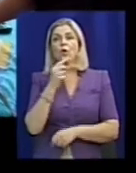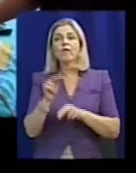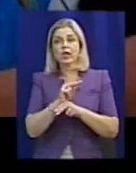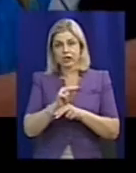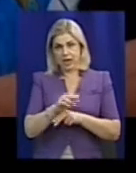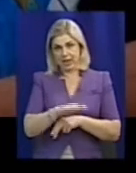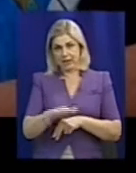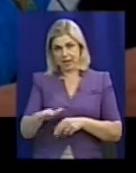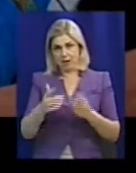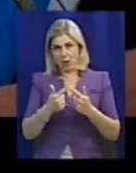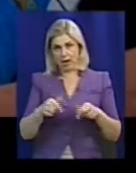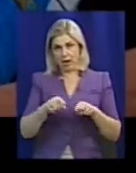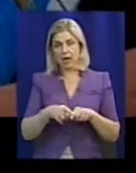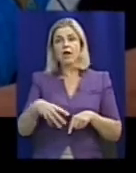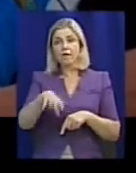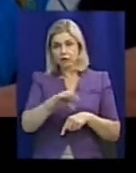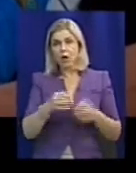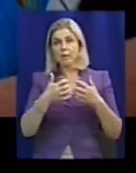функціонує.